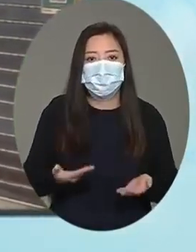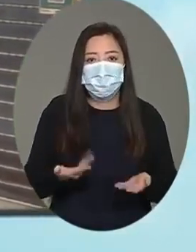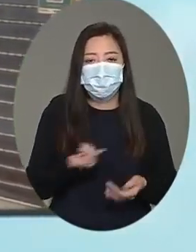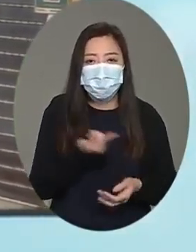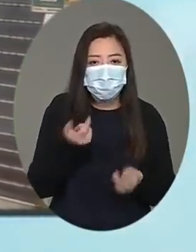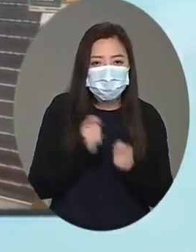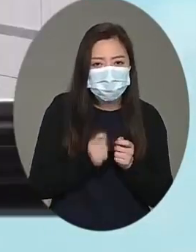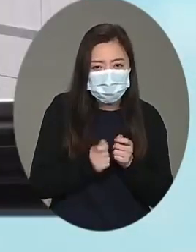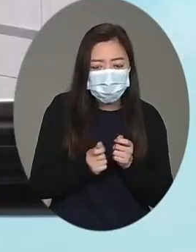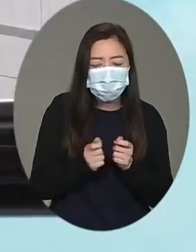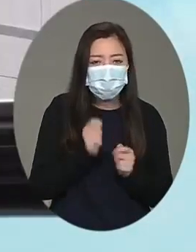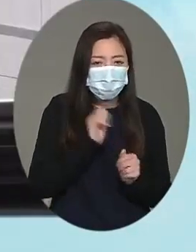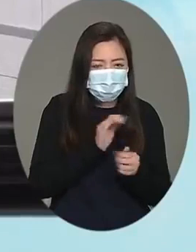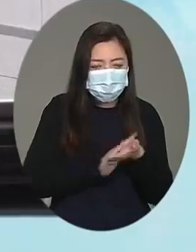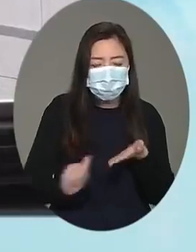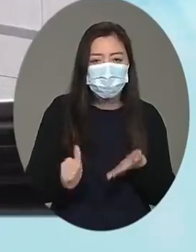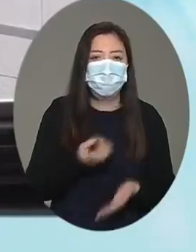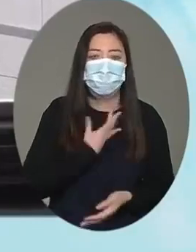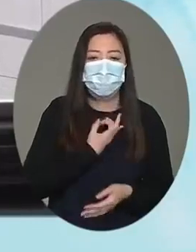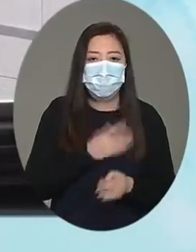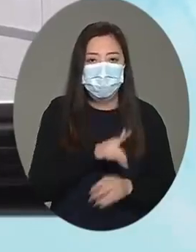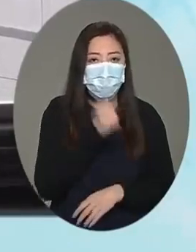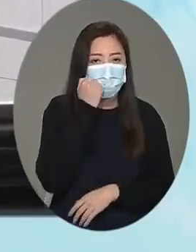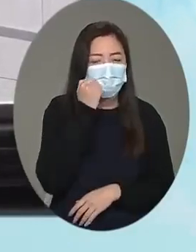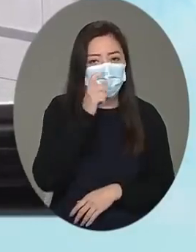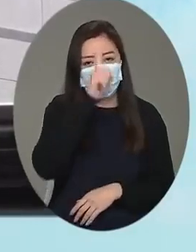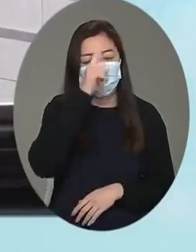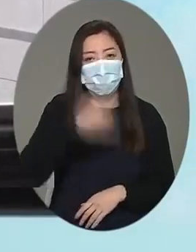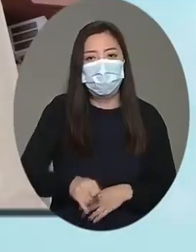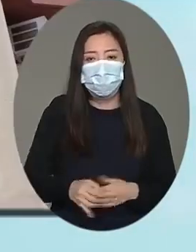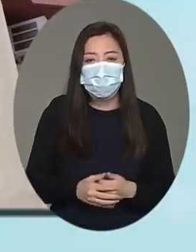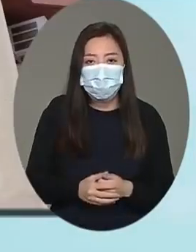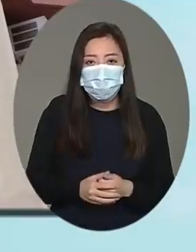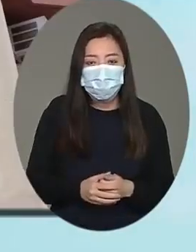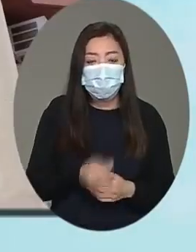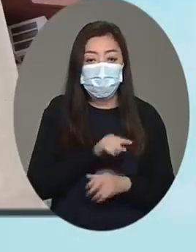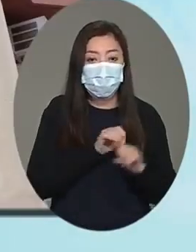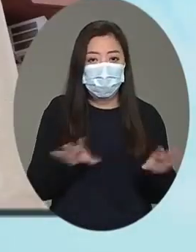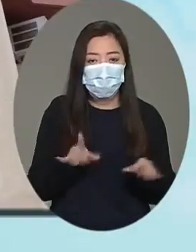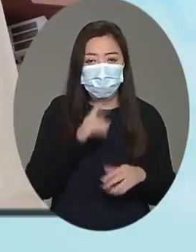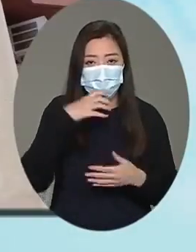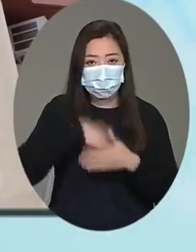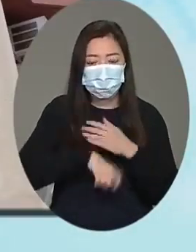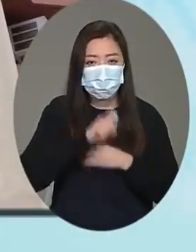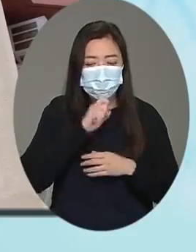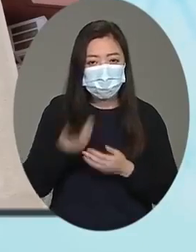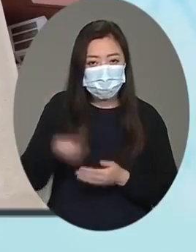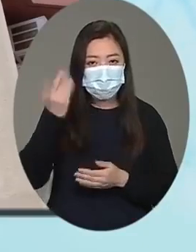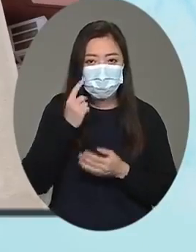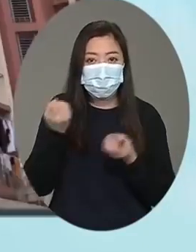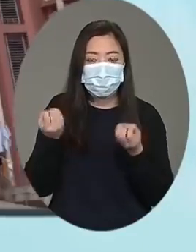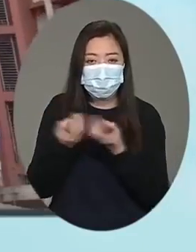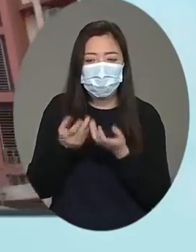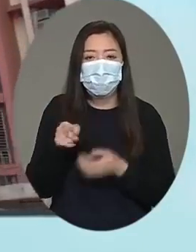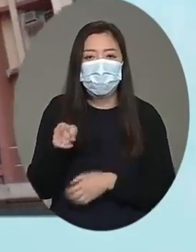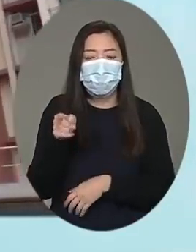我哋了解咗究竟佢哋有冇关系先，因为而家其实好多资料唔系话问得好清楚，咁嗰位伯伯嗰个记性都唔系太好。 他表示，其中一宗早前确诊的患者